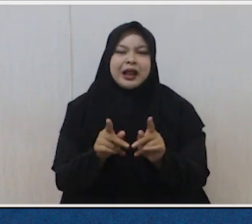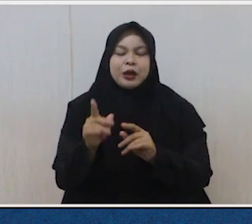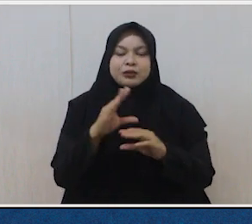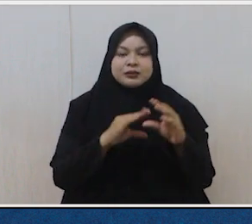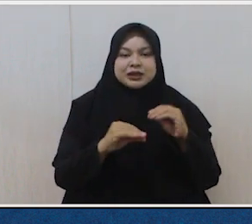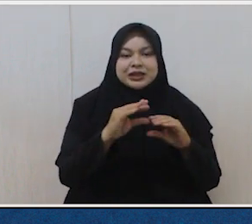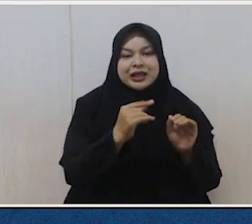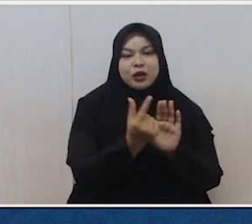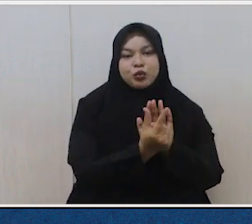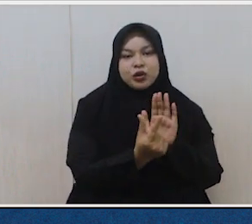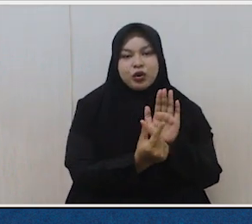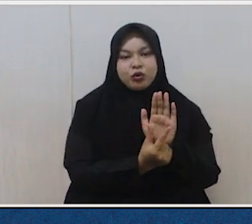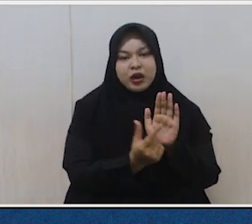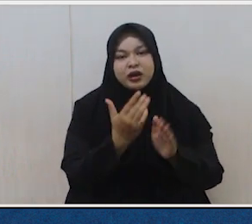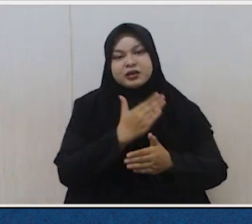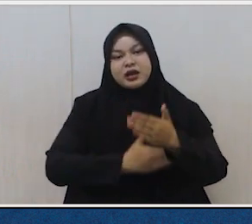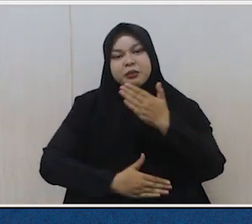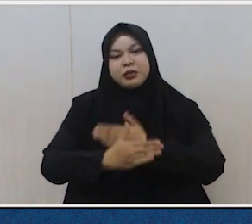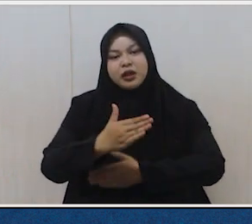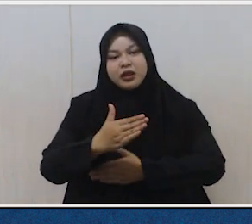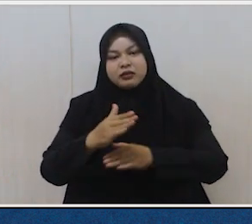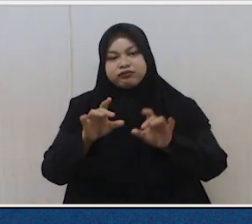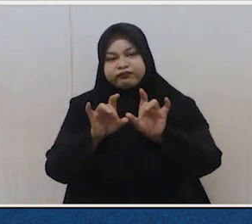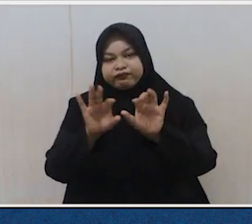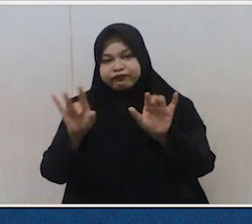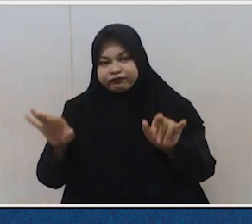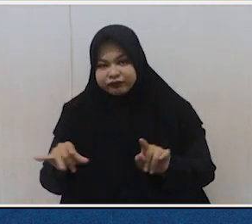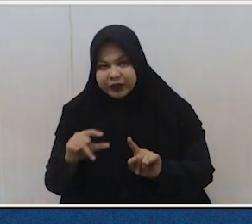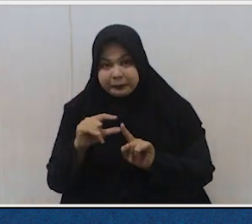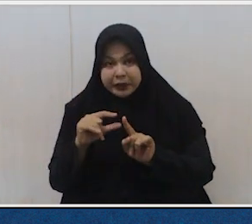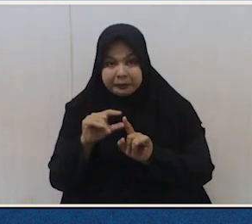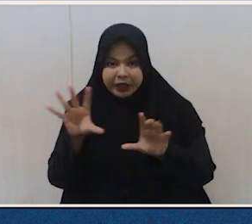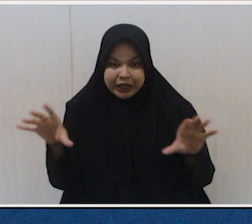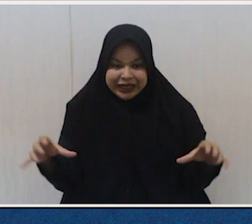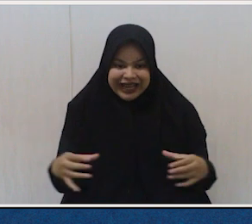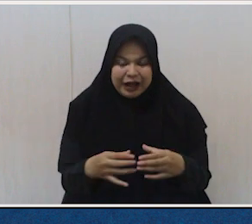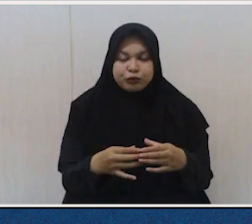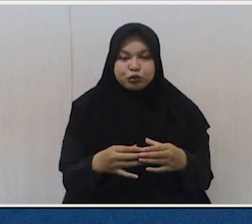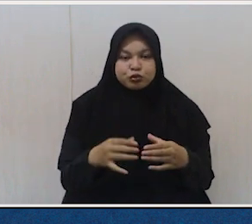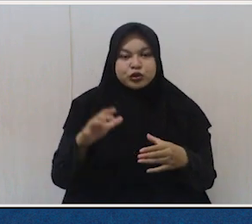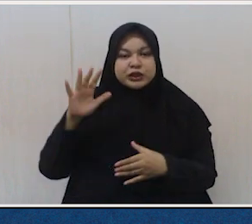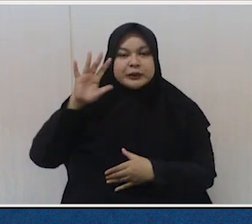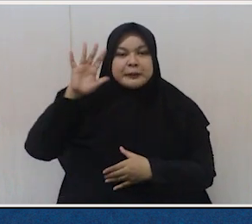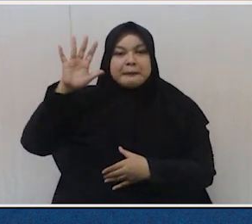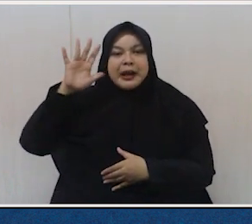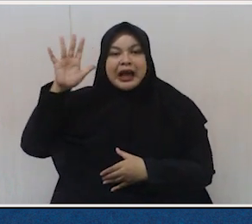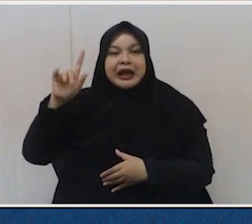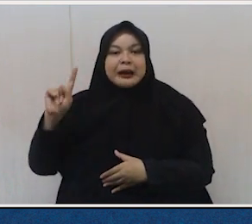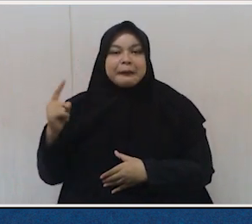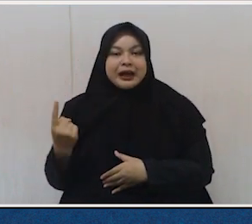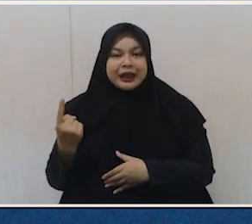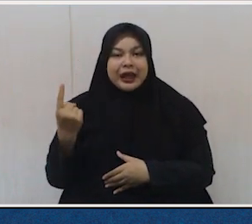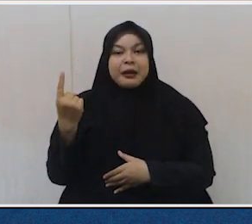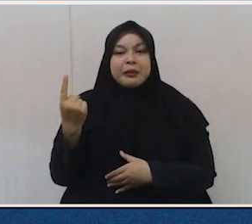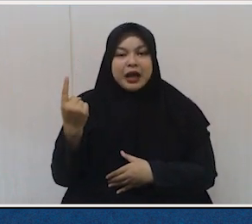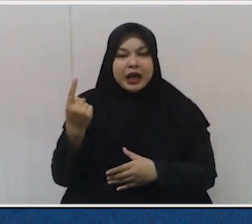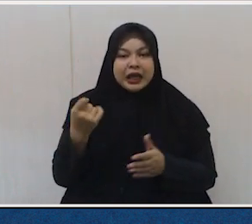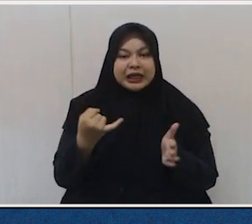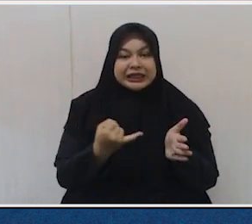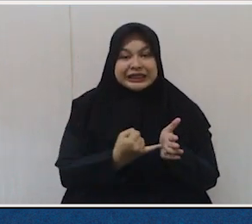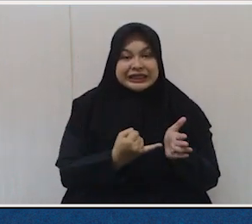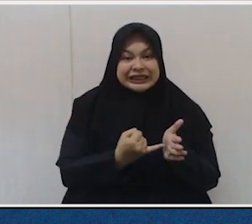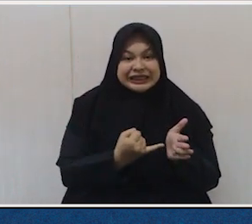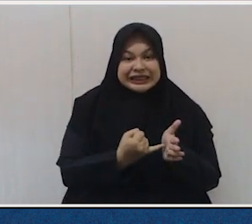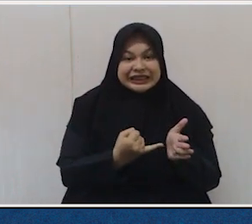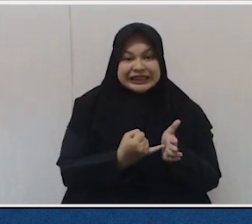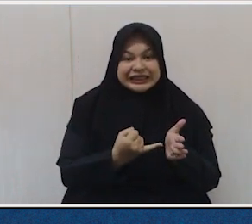undang-undang disabilitas yang multisektor jadi kalau PPnya digabungin terbayang Pertama eh substansi